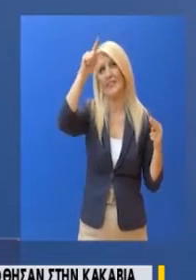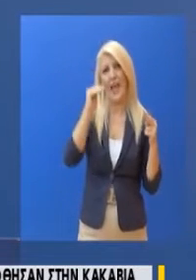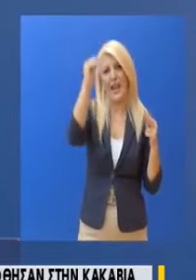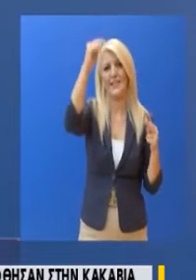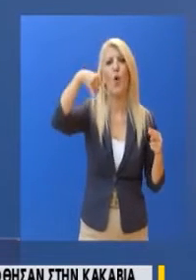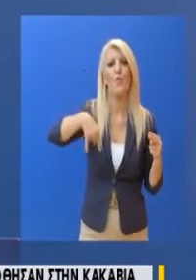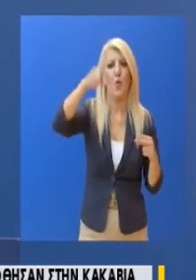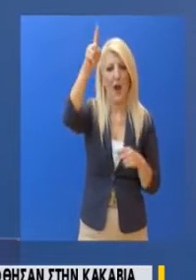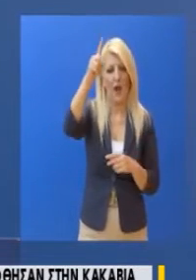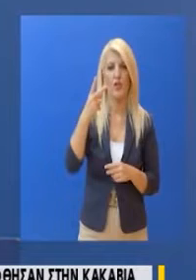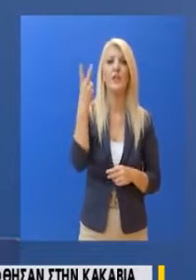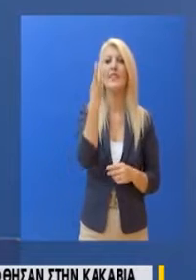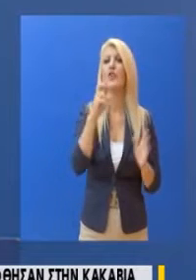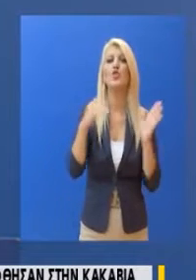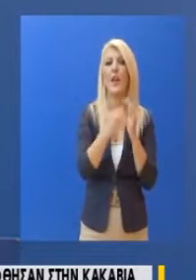20.331 διελεύσεις από Αλβανία,